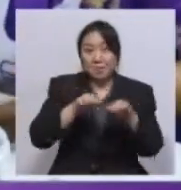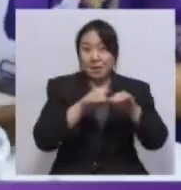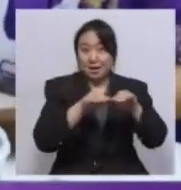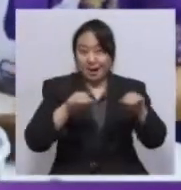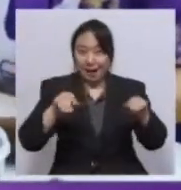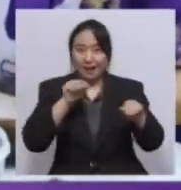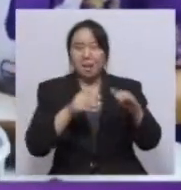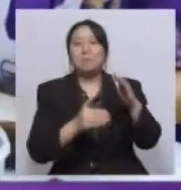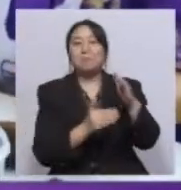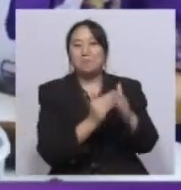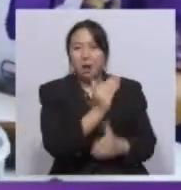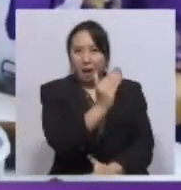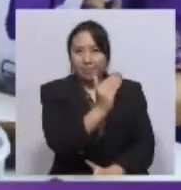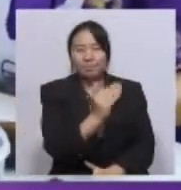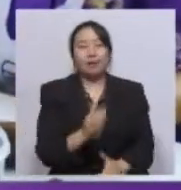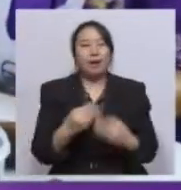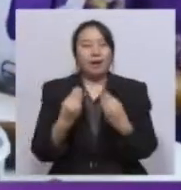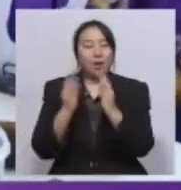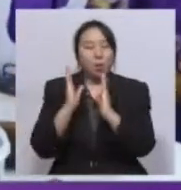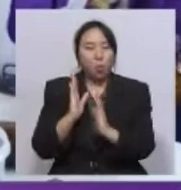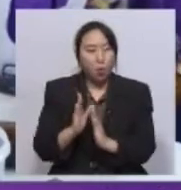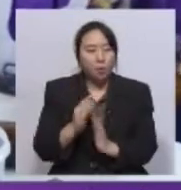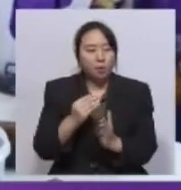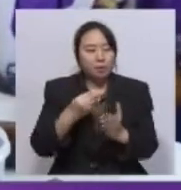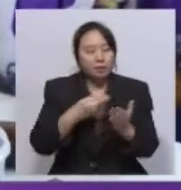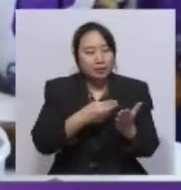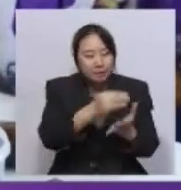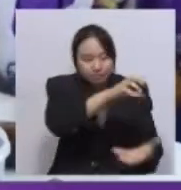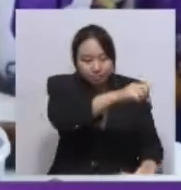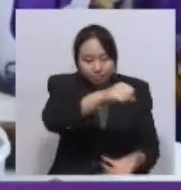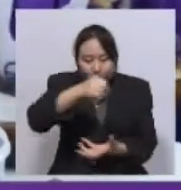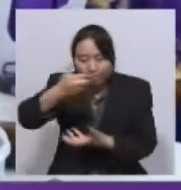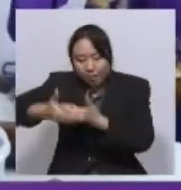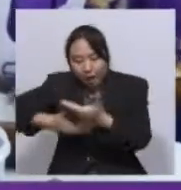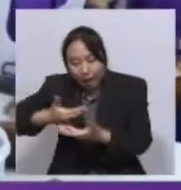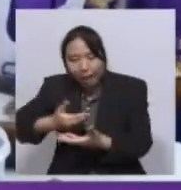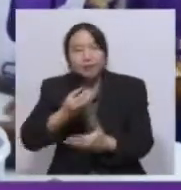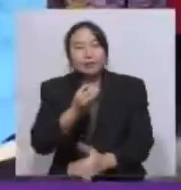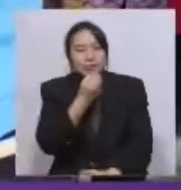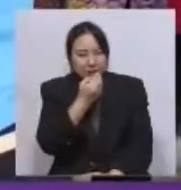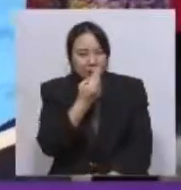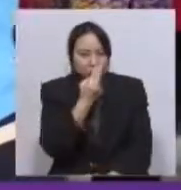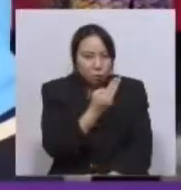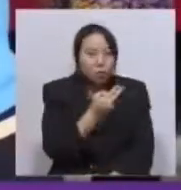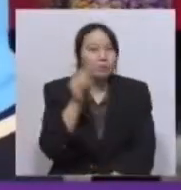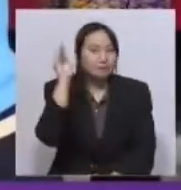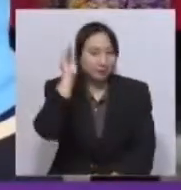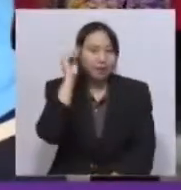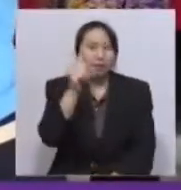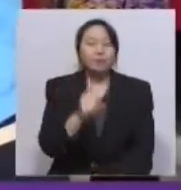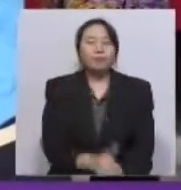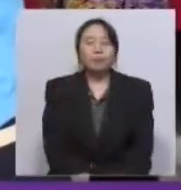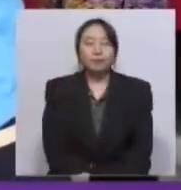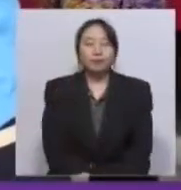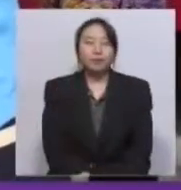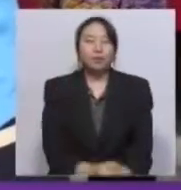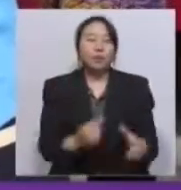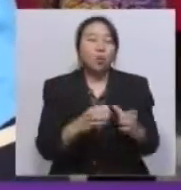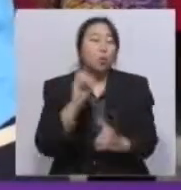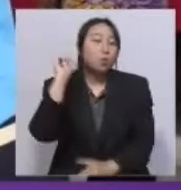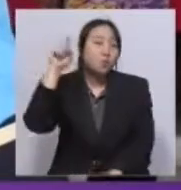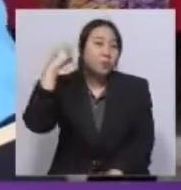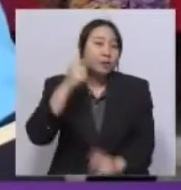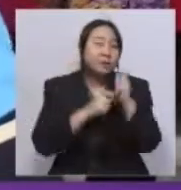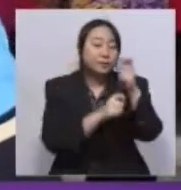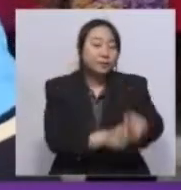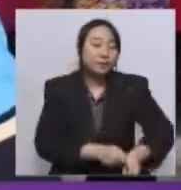คะมาตรฐานนี้จะสร้างความมั่นใจให้กับผู้ที่นำไปจำหน่ายและผู้บริโภคไม่น้อยเลยค่ะกลุ่มแม่บ้านเกษตรกร